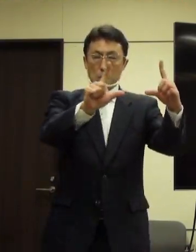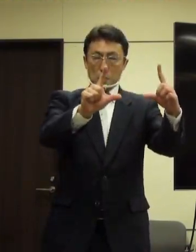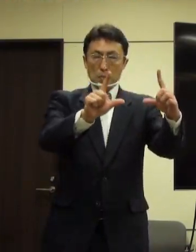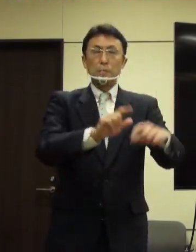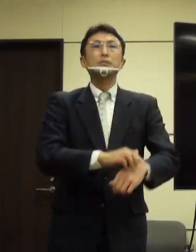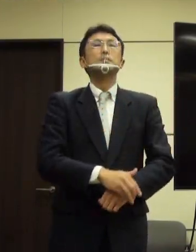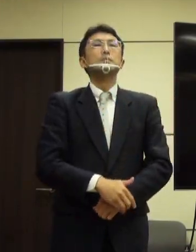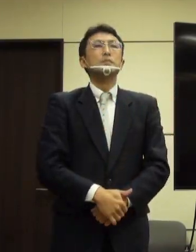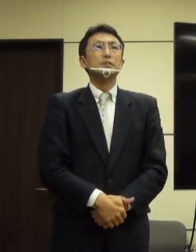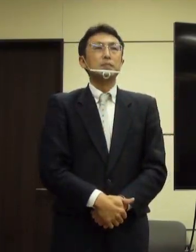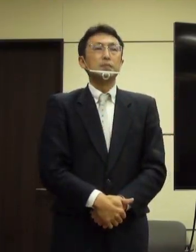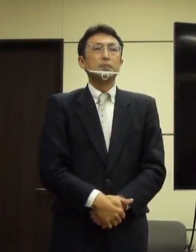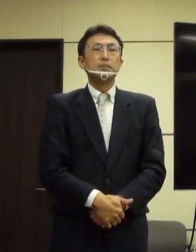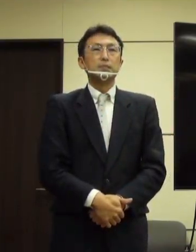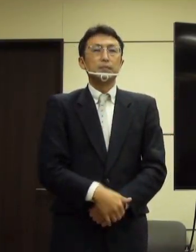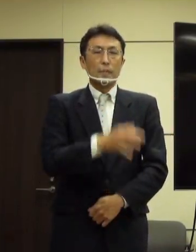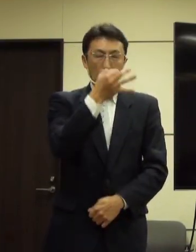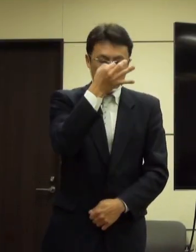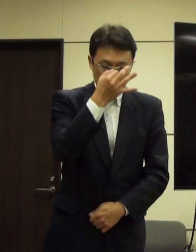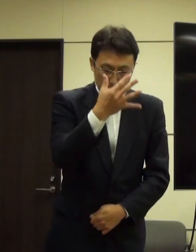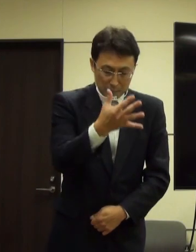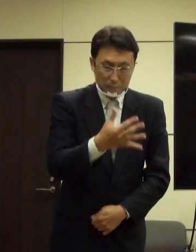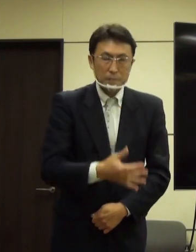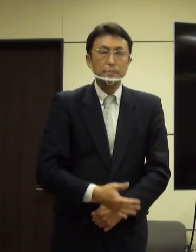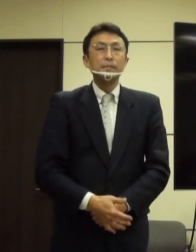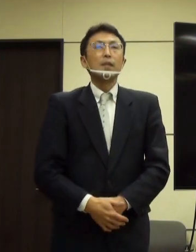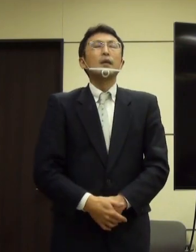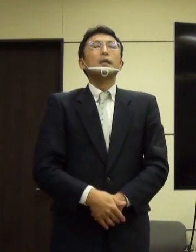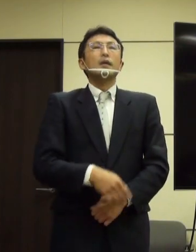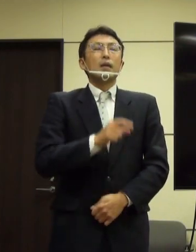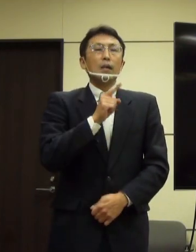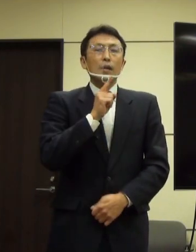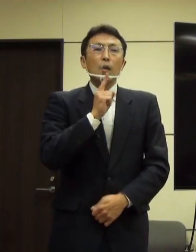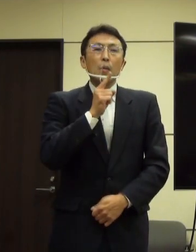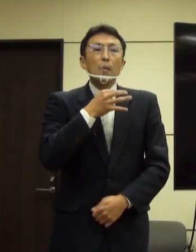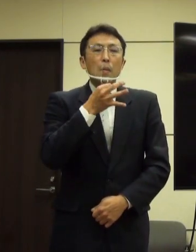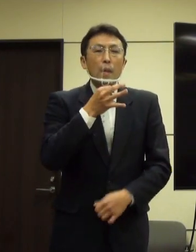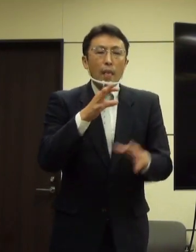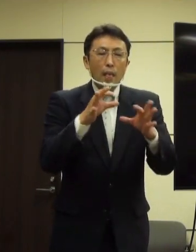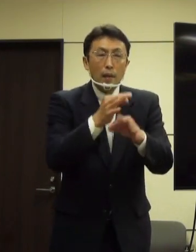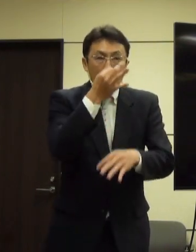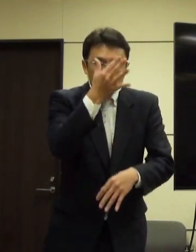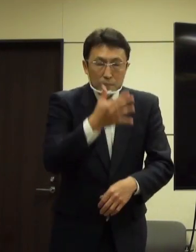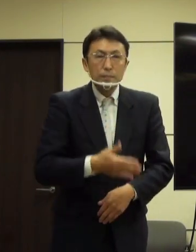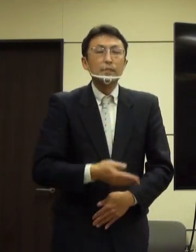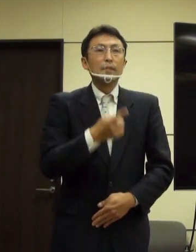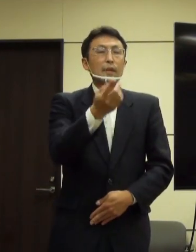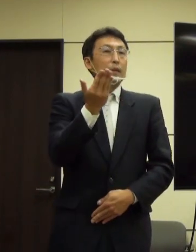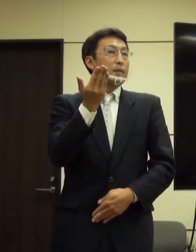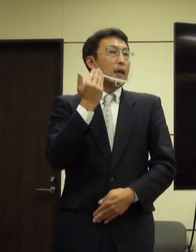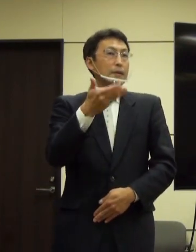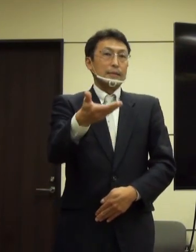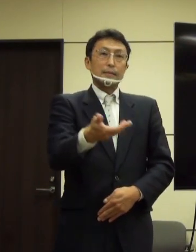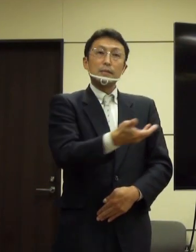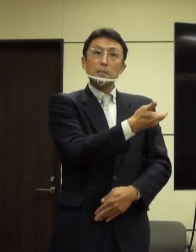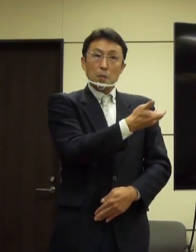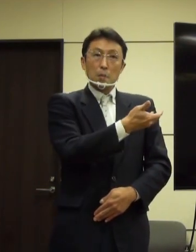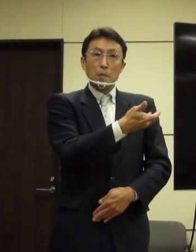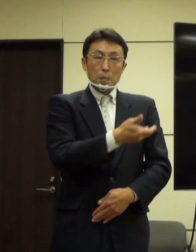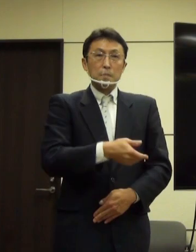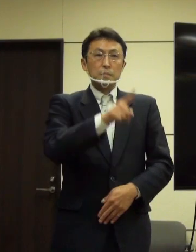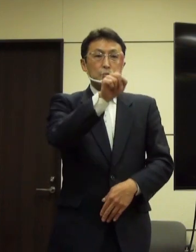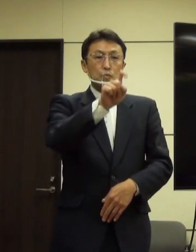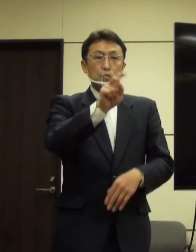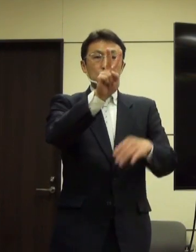いますあっ発令しました先ほどの質問での12名の年代ですけど